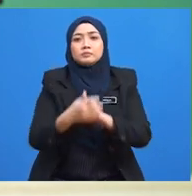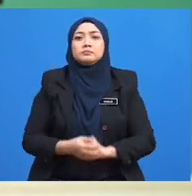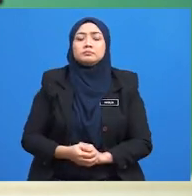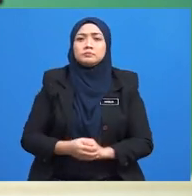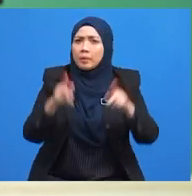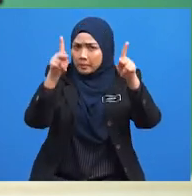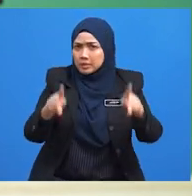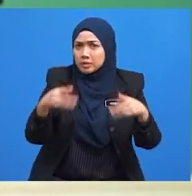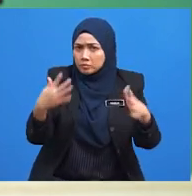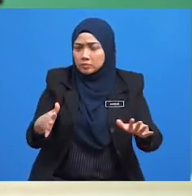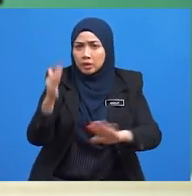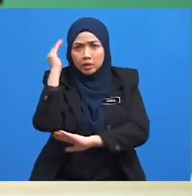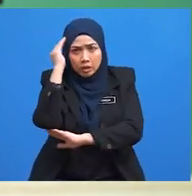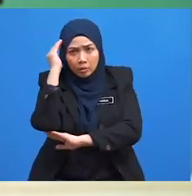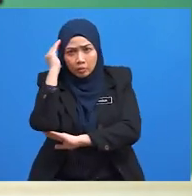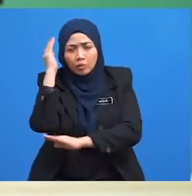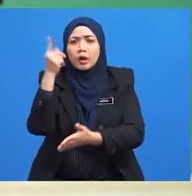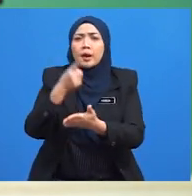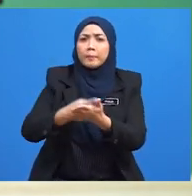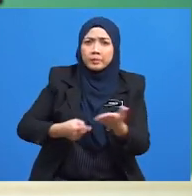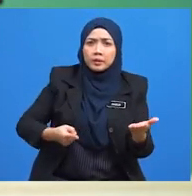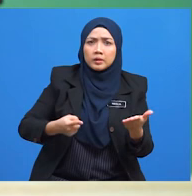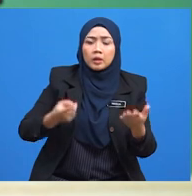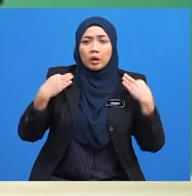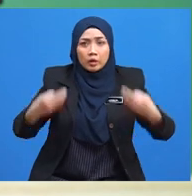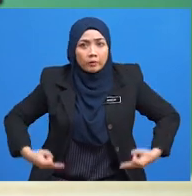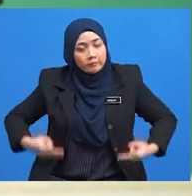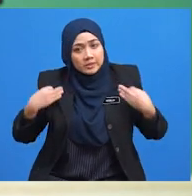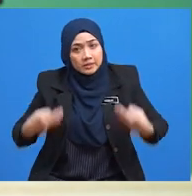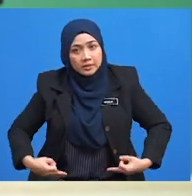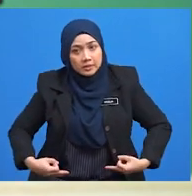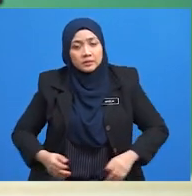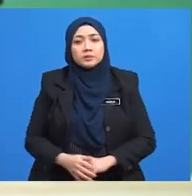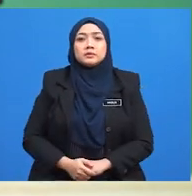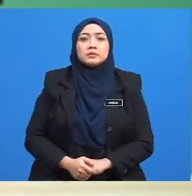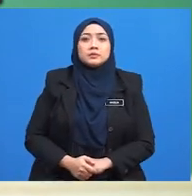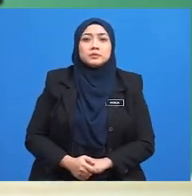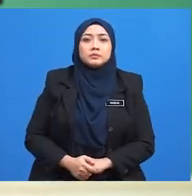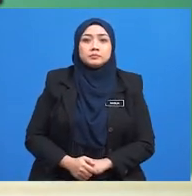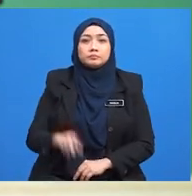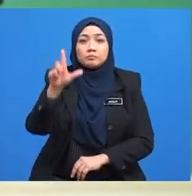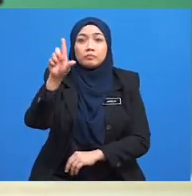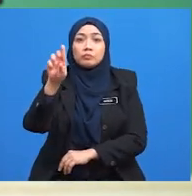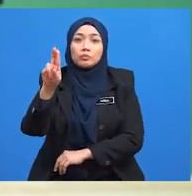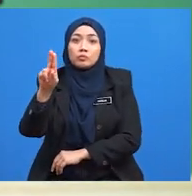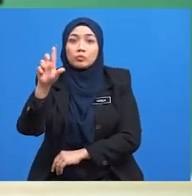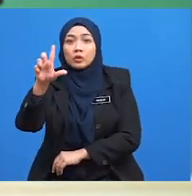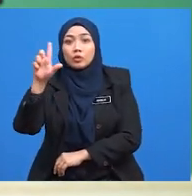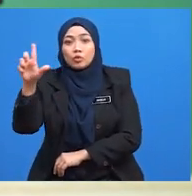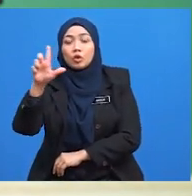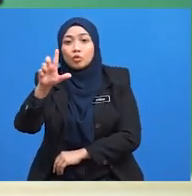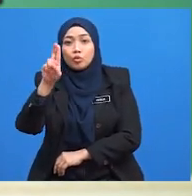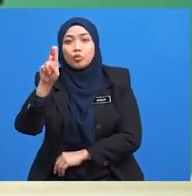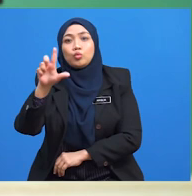pelajar mempelajari tentang lulu hawa fizikal atau dikenali sebagai lulu hawa mekanikal?